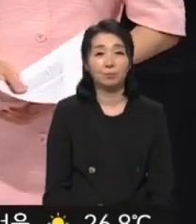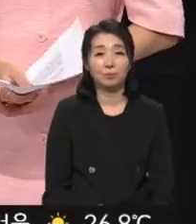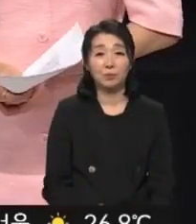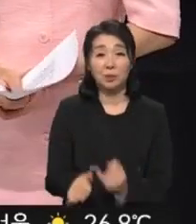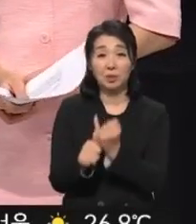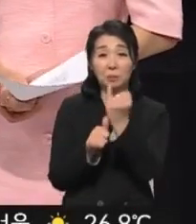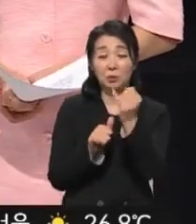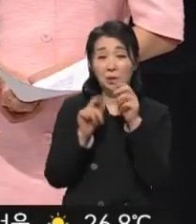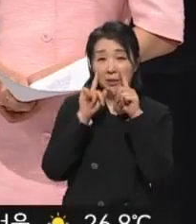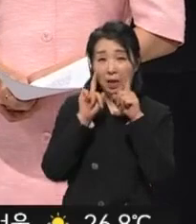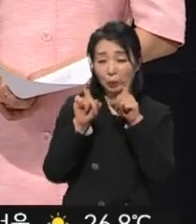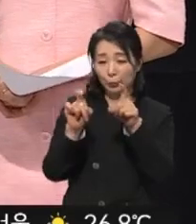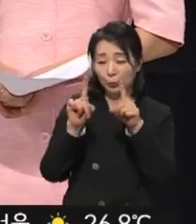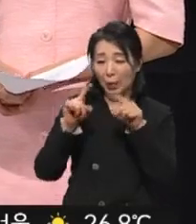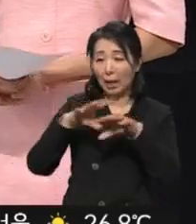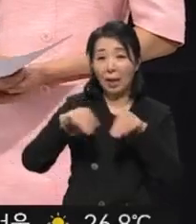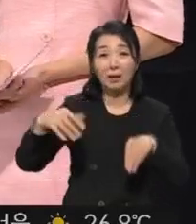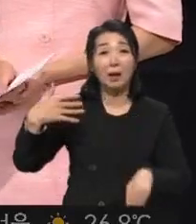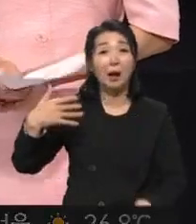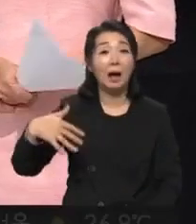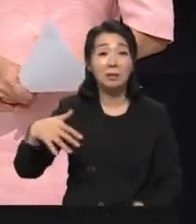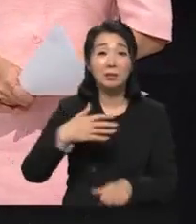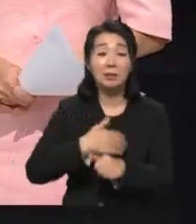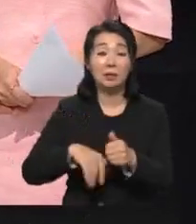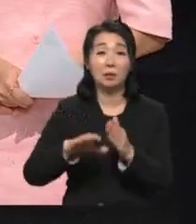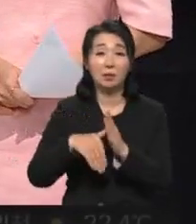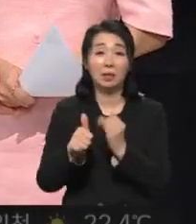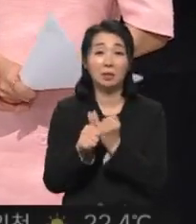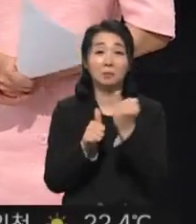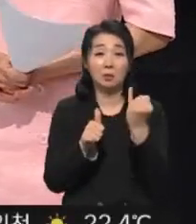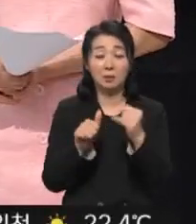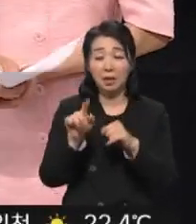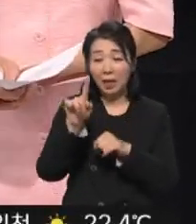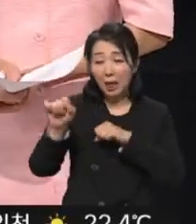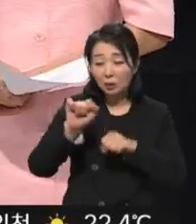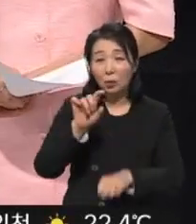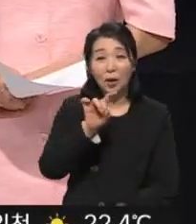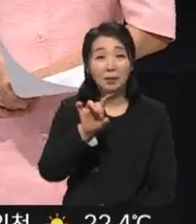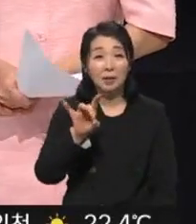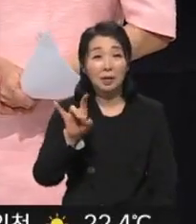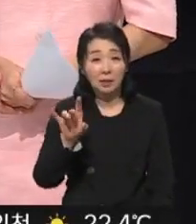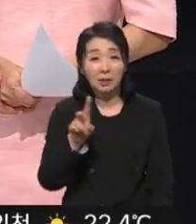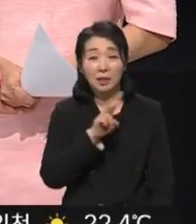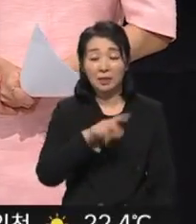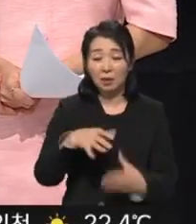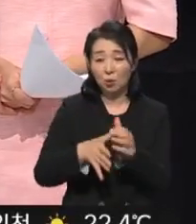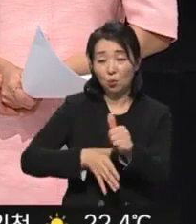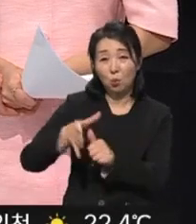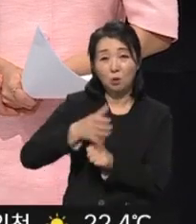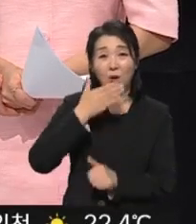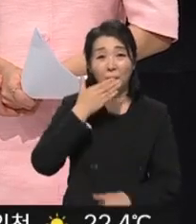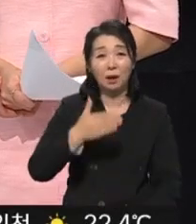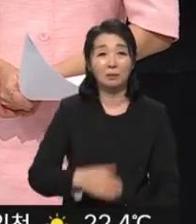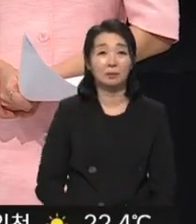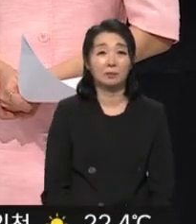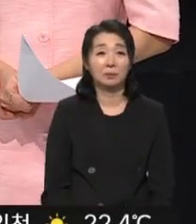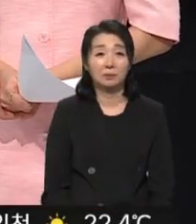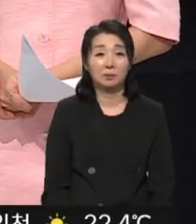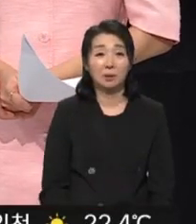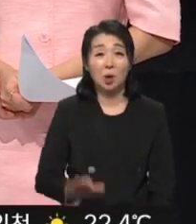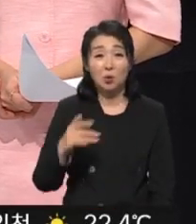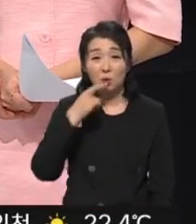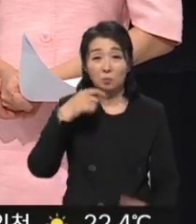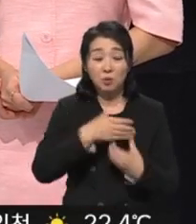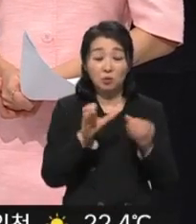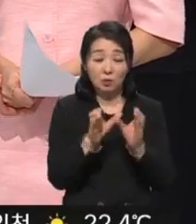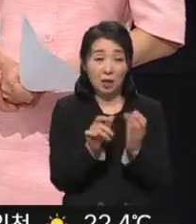김 여사에 대한 각종 의혹이 해소되지 않은 상황에서 김 여사의 행보 하나하나가 야권의 공격 대상이 되고 있는 건데요. 최근